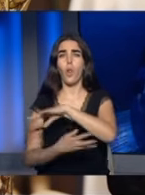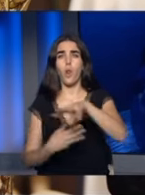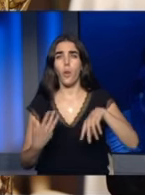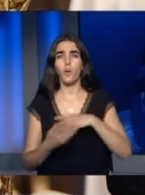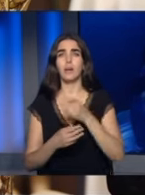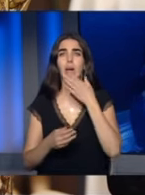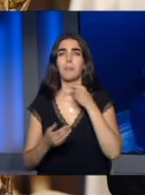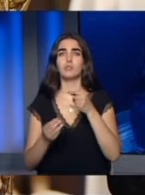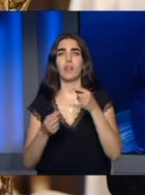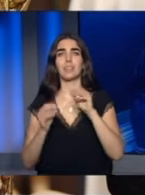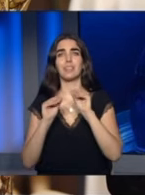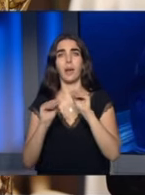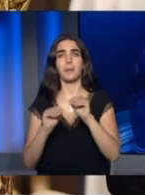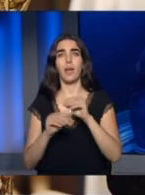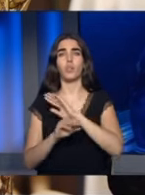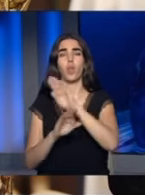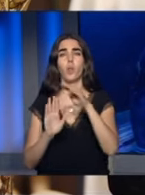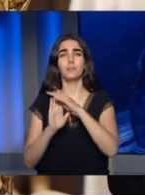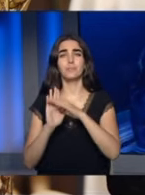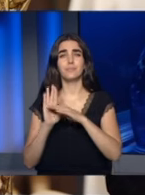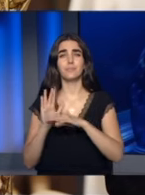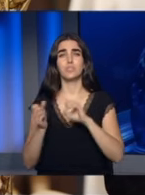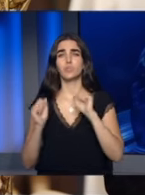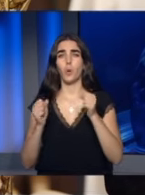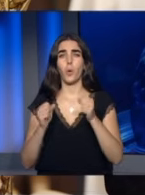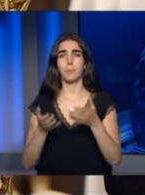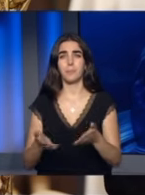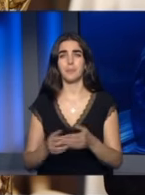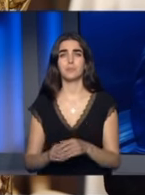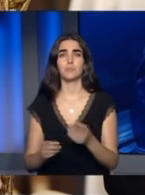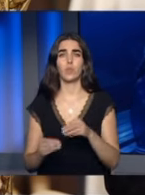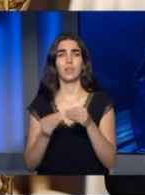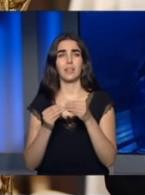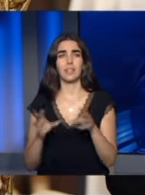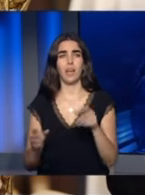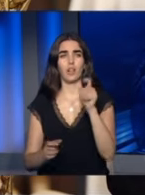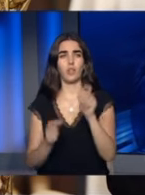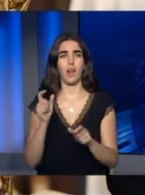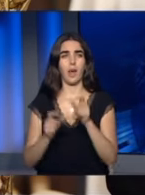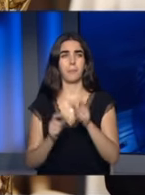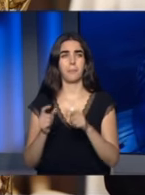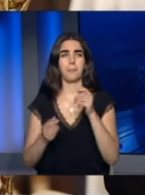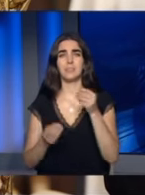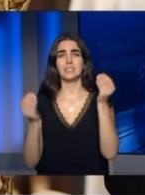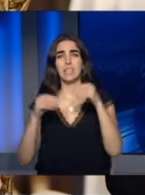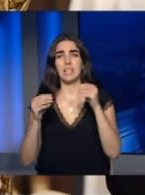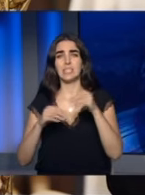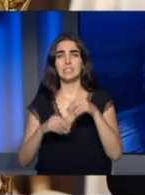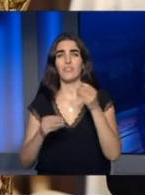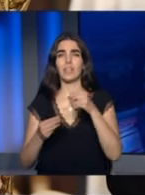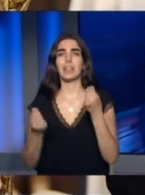اللبنانيون دون موافقتهم عليها وت الاخلاق